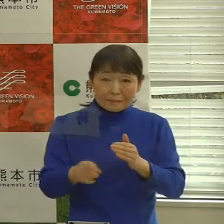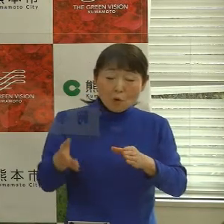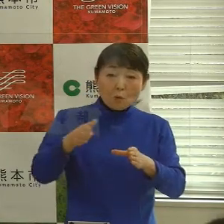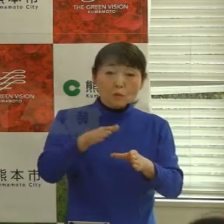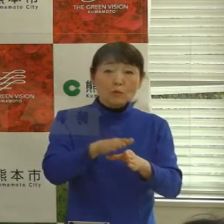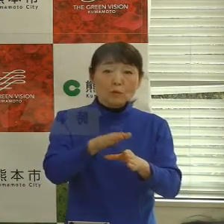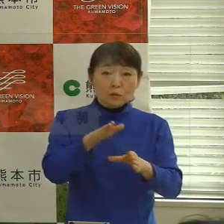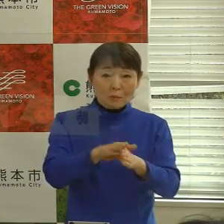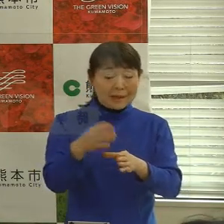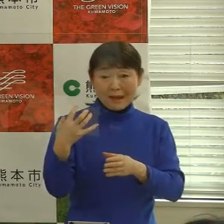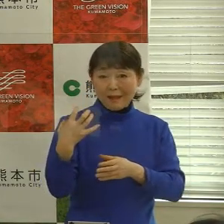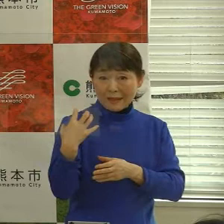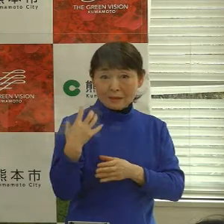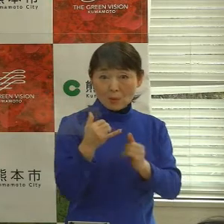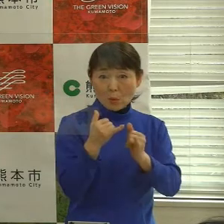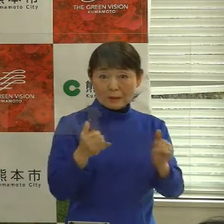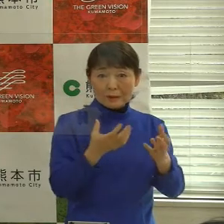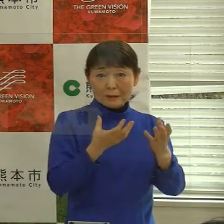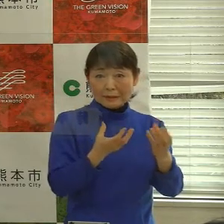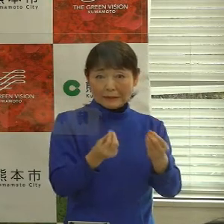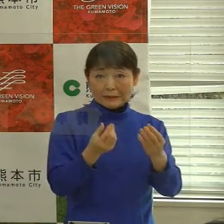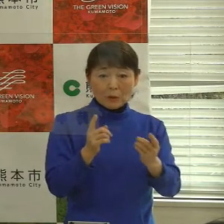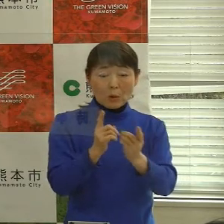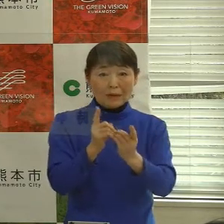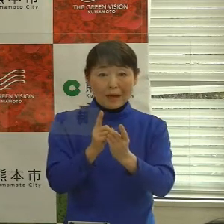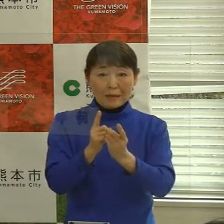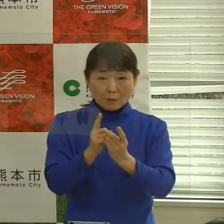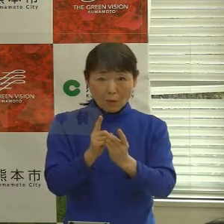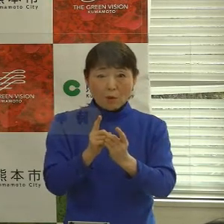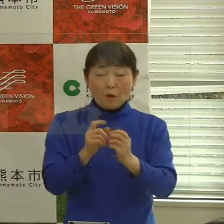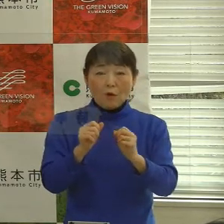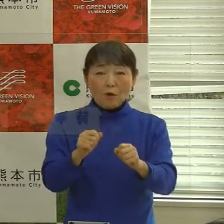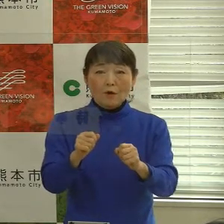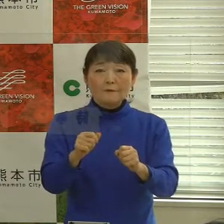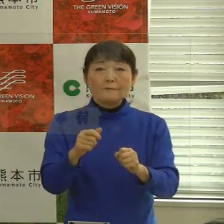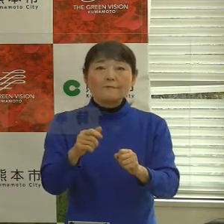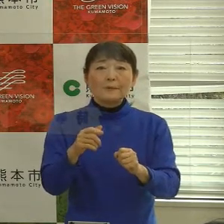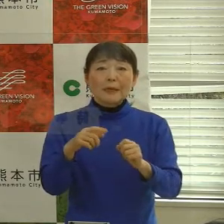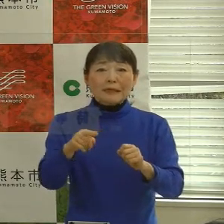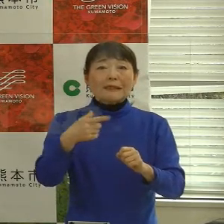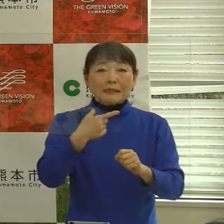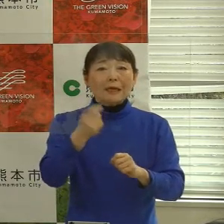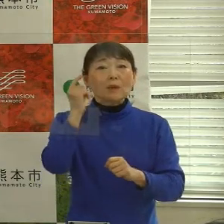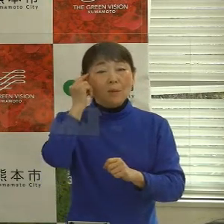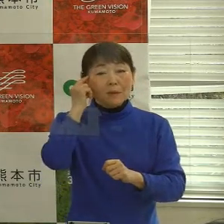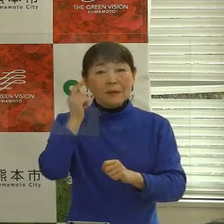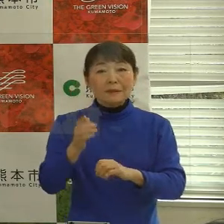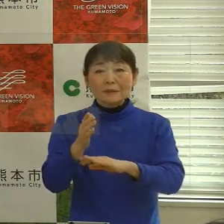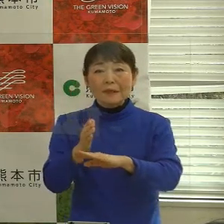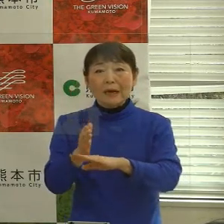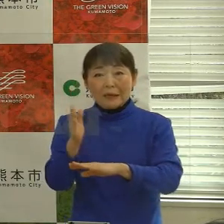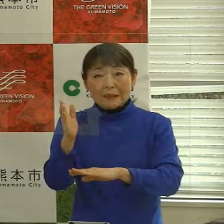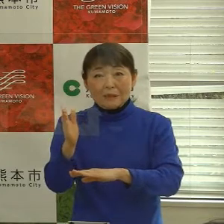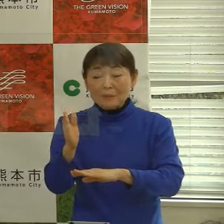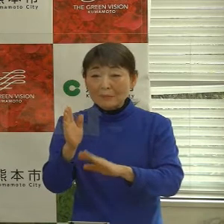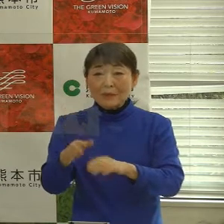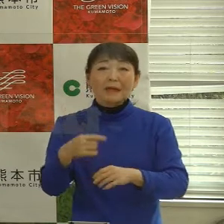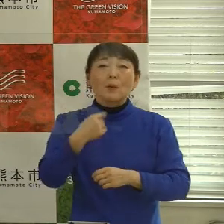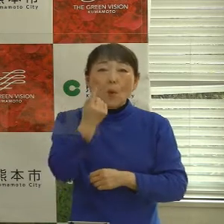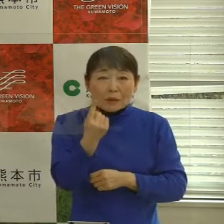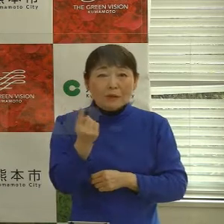ね、担当にはしっかり対応させたいというふうに思います。 ありがとうございます。あとすみません、関連してもう一点だ